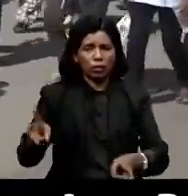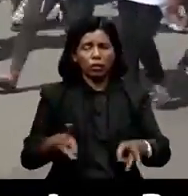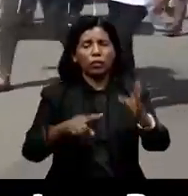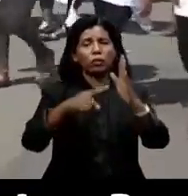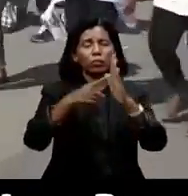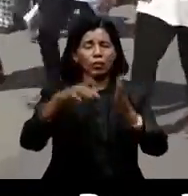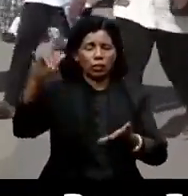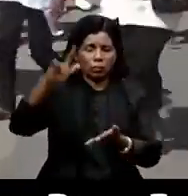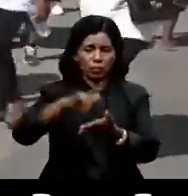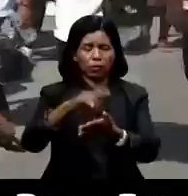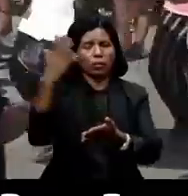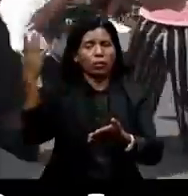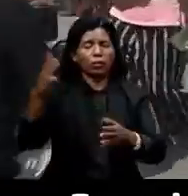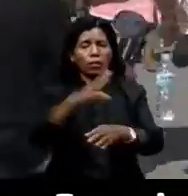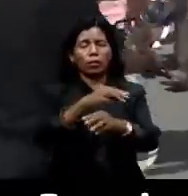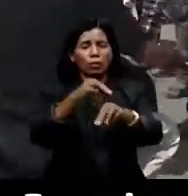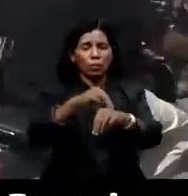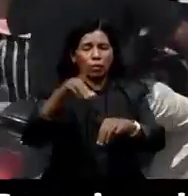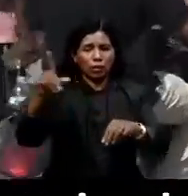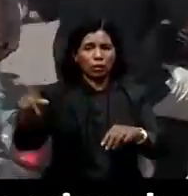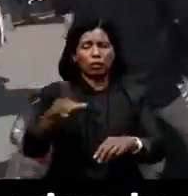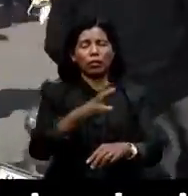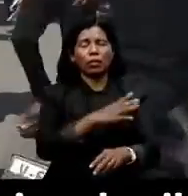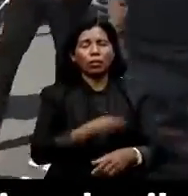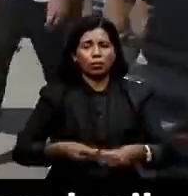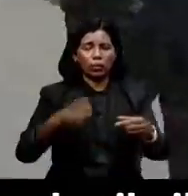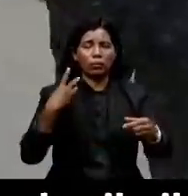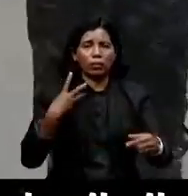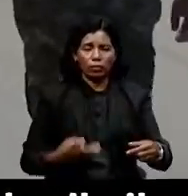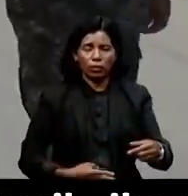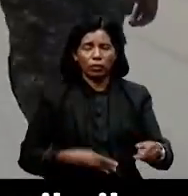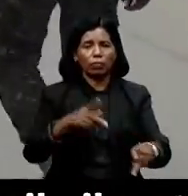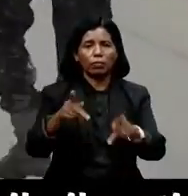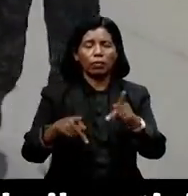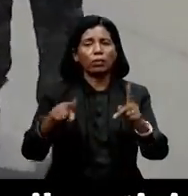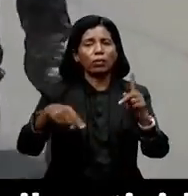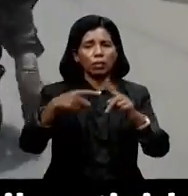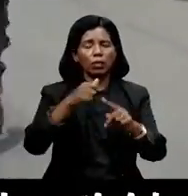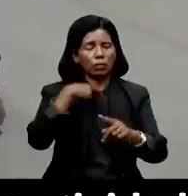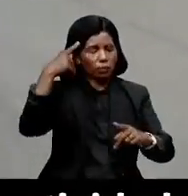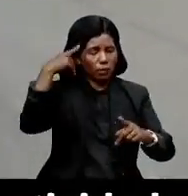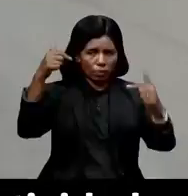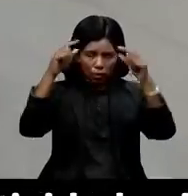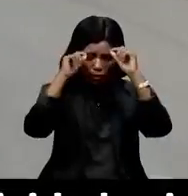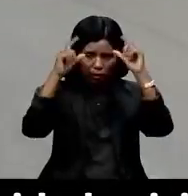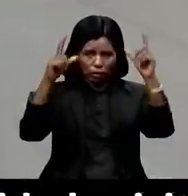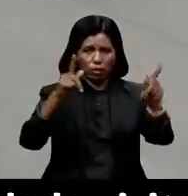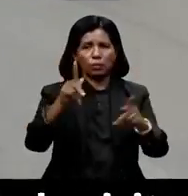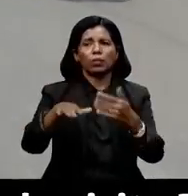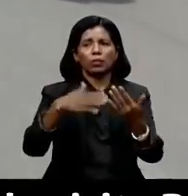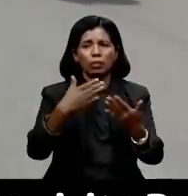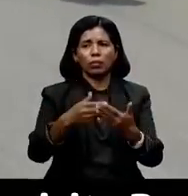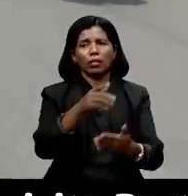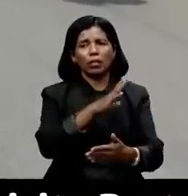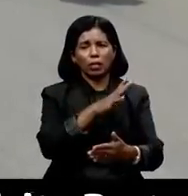hausi aeroporto toi anunciatura motael, hodi foven bindu ba amu Papa. Mai beba ingira amu Papa toi Timor-Leste, sarani sira ne